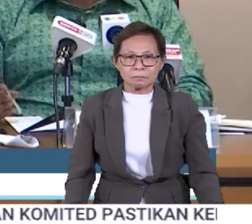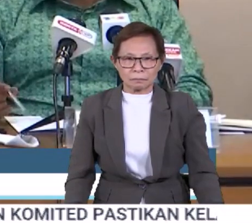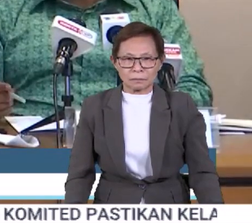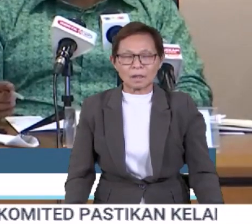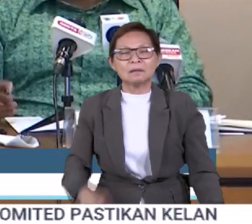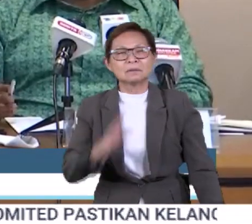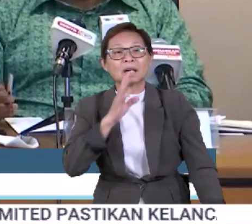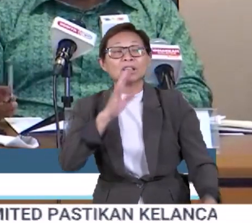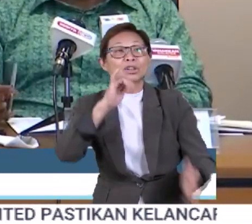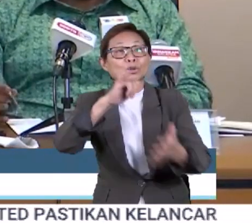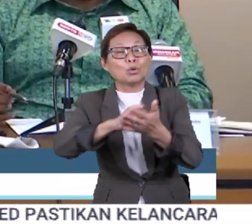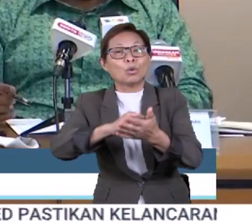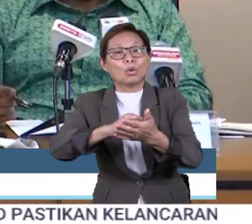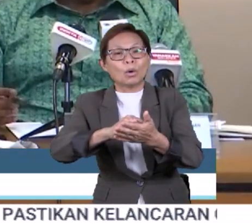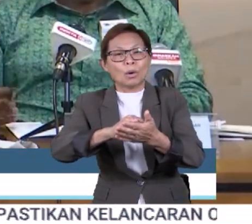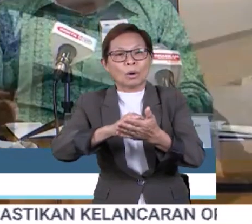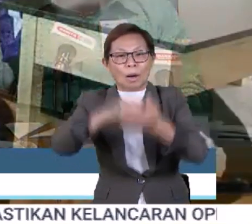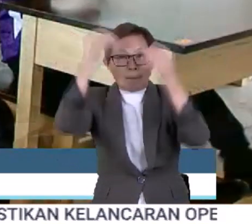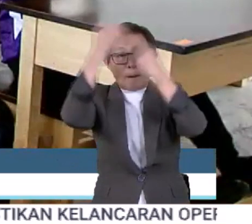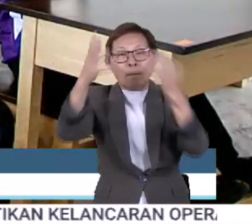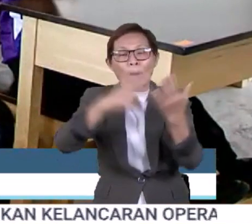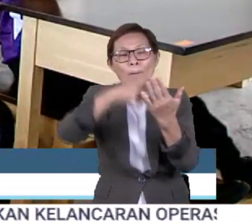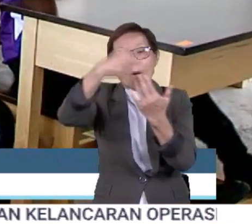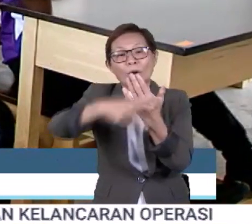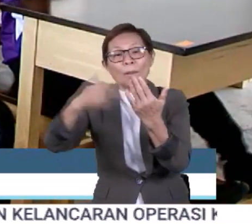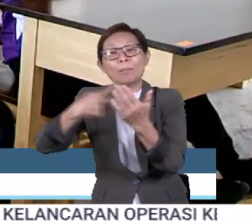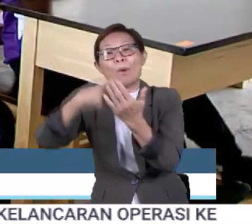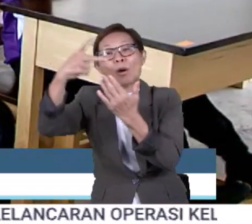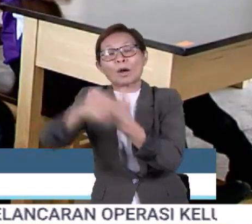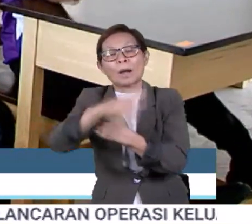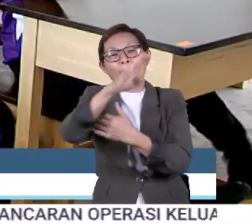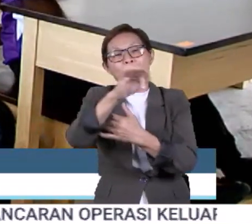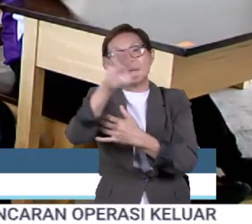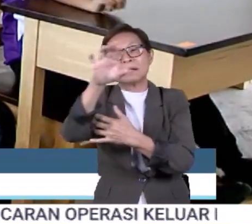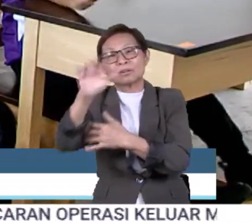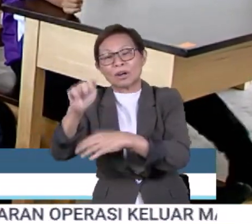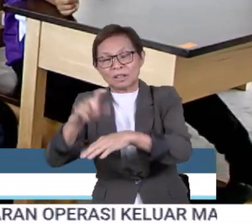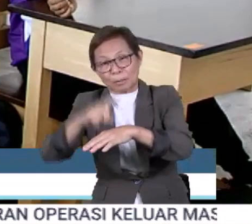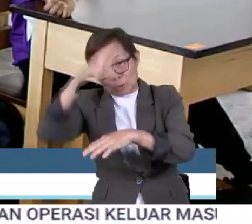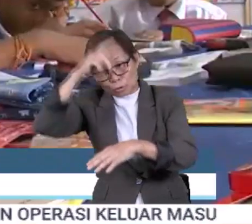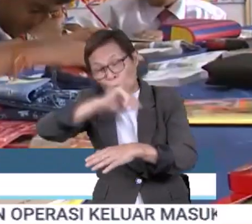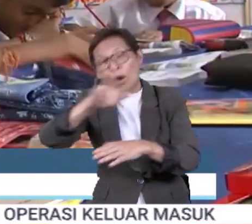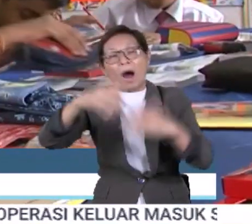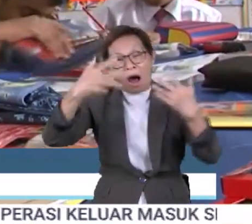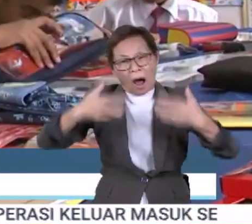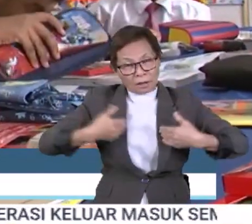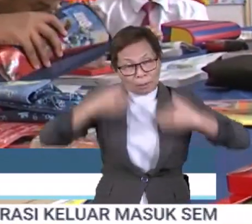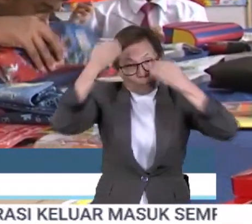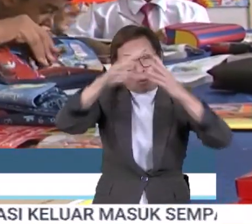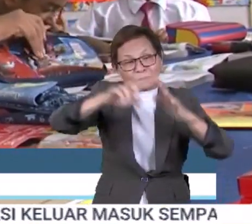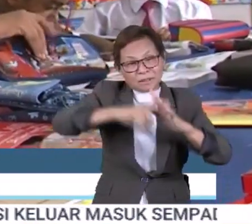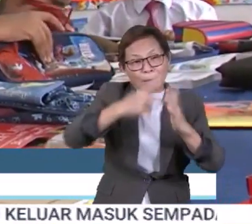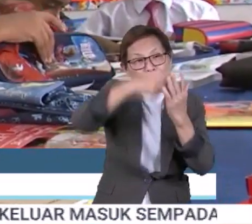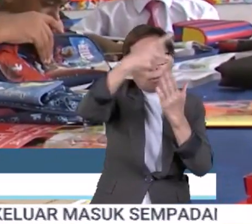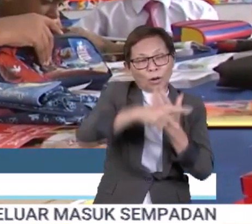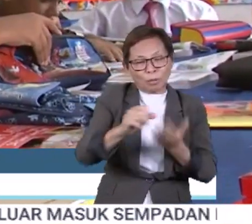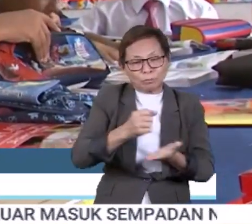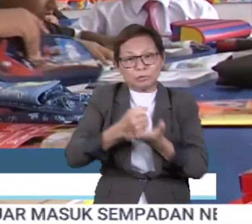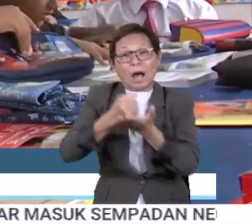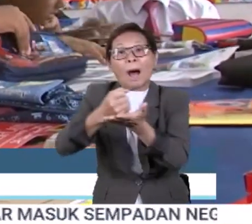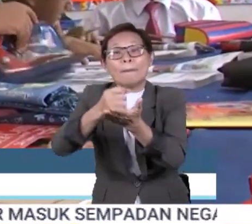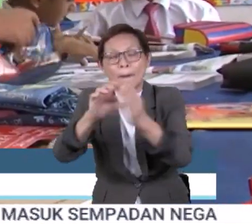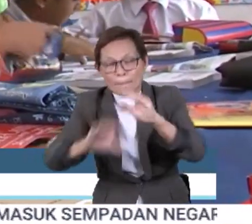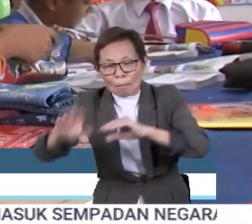beliau berkati demikian ketika mengumumkan program-program inisiatif Mitra di Putrajaya Mitra true umum pelaksanaan program subsidi pendidikan